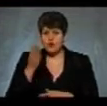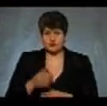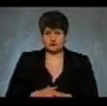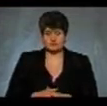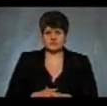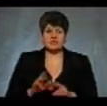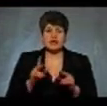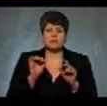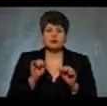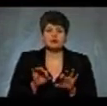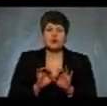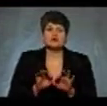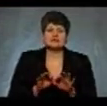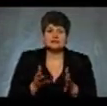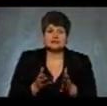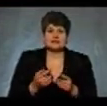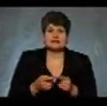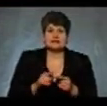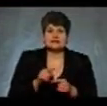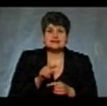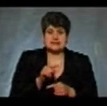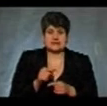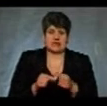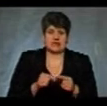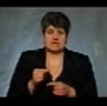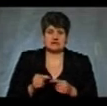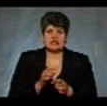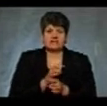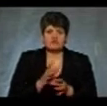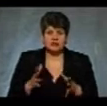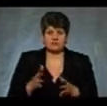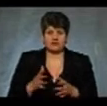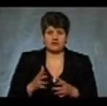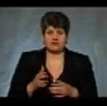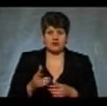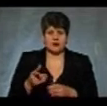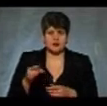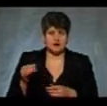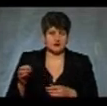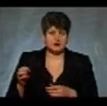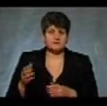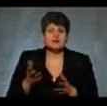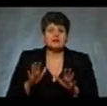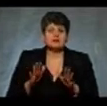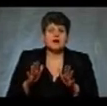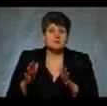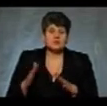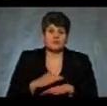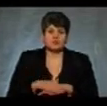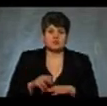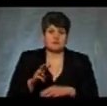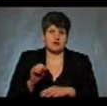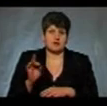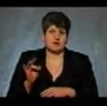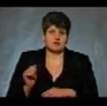Як можете охарактеризувати безпосередньо ці наслідки вибуху гранати, які трапилися на вулиці